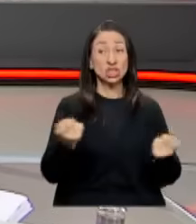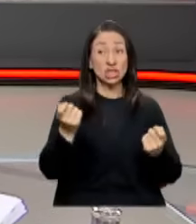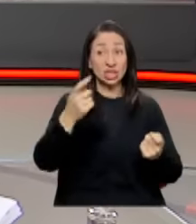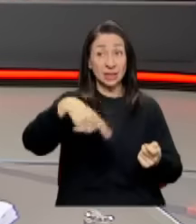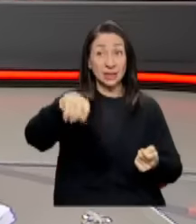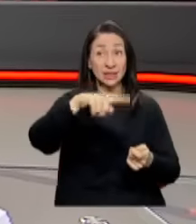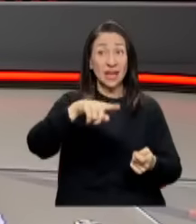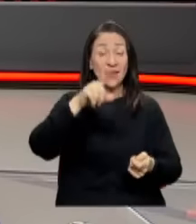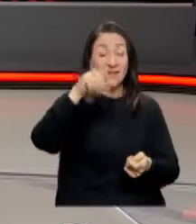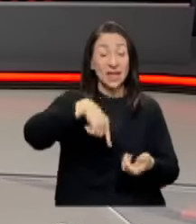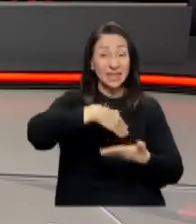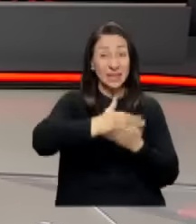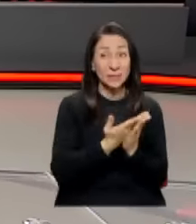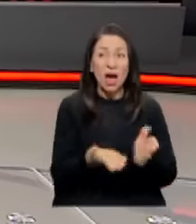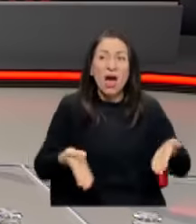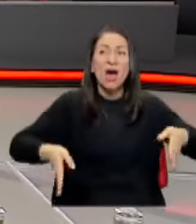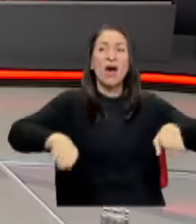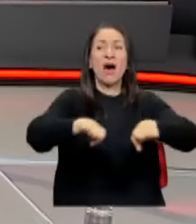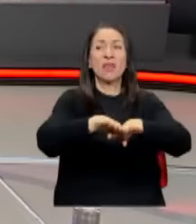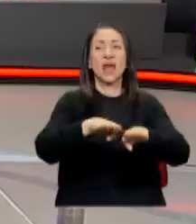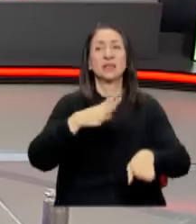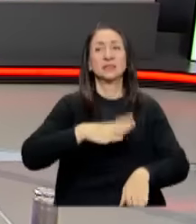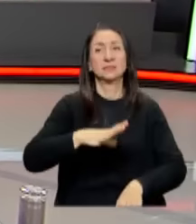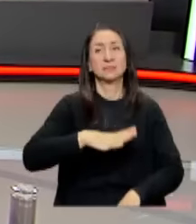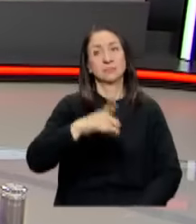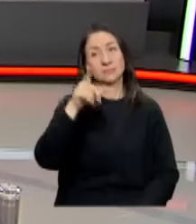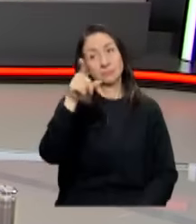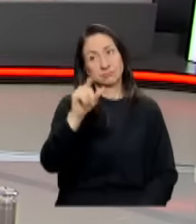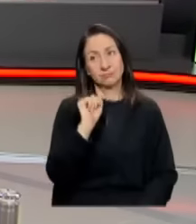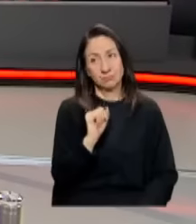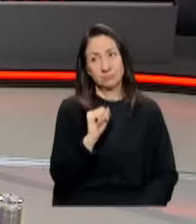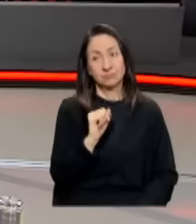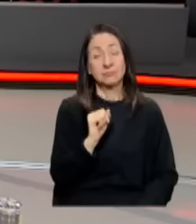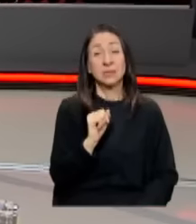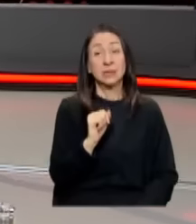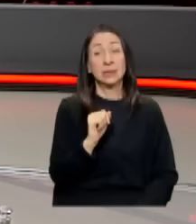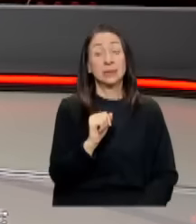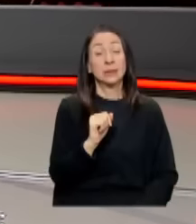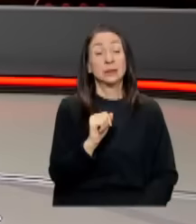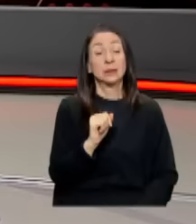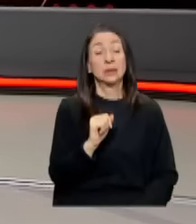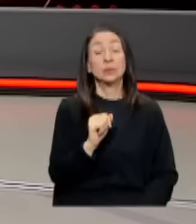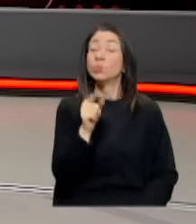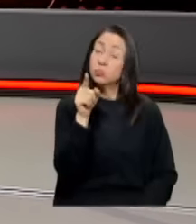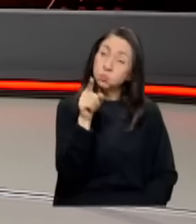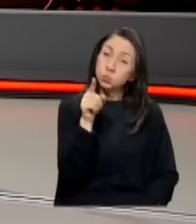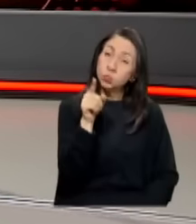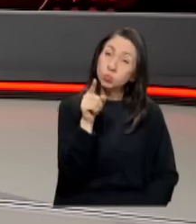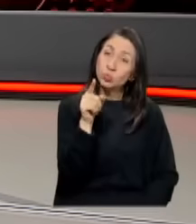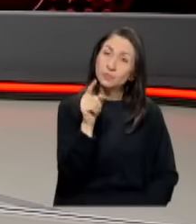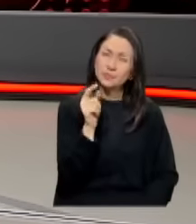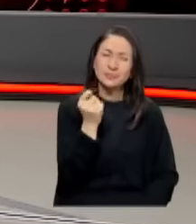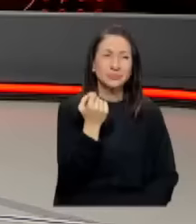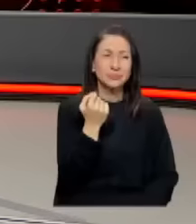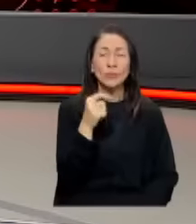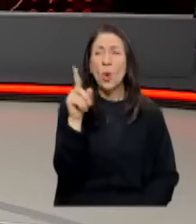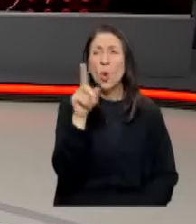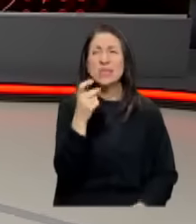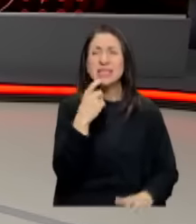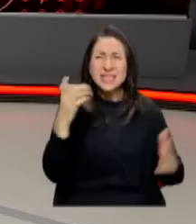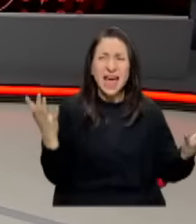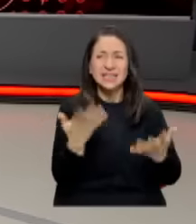çalışanların vergi diliminde istedikleri adalete. Yani bunu 10